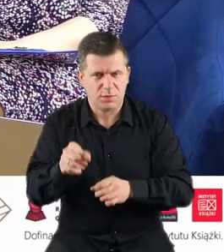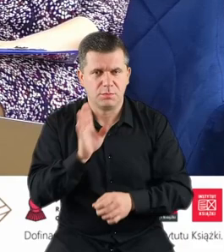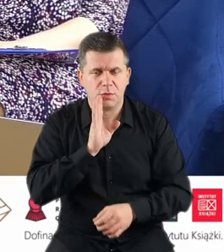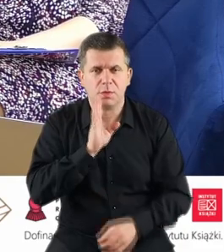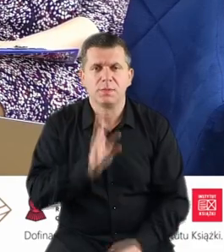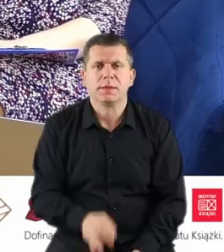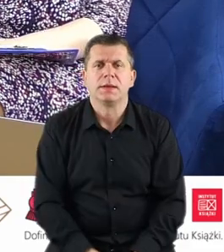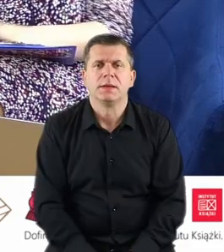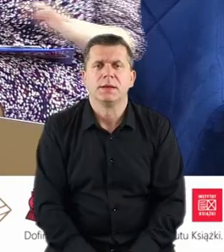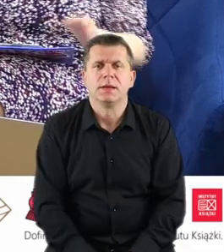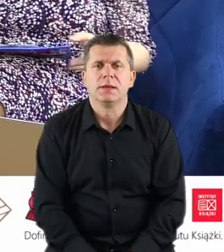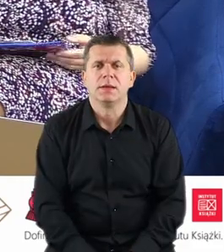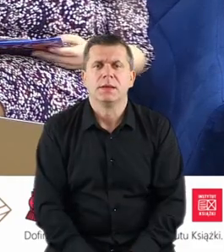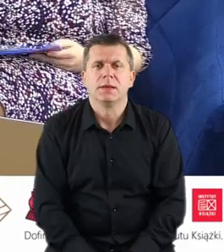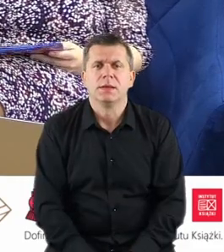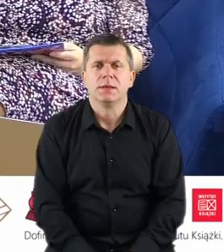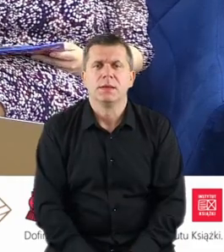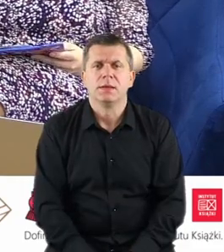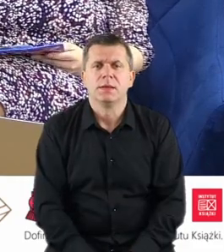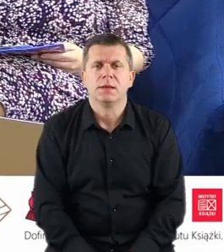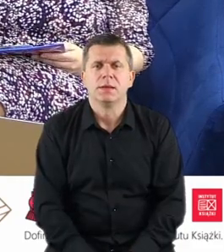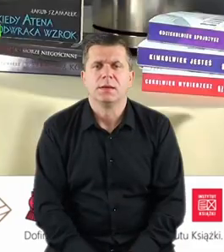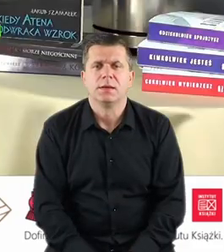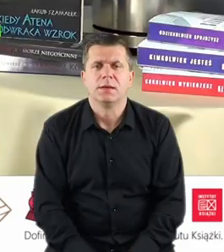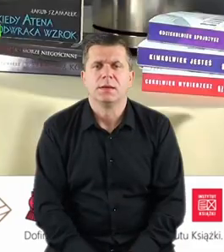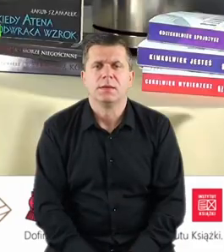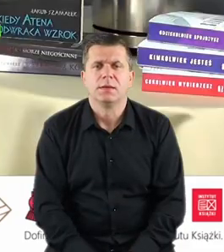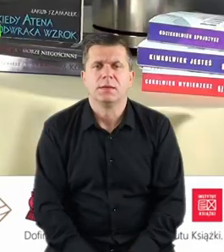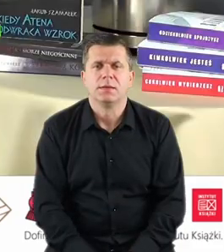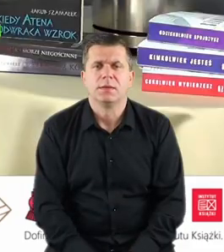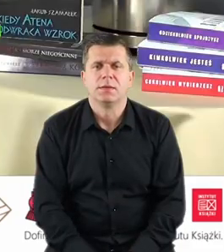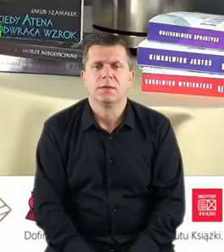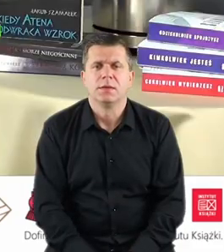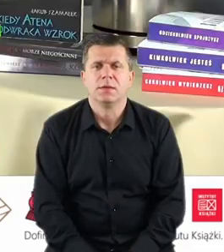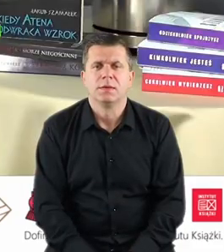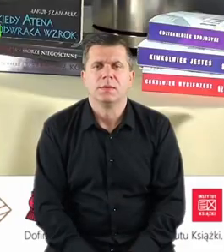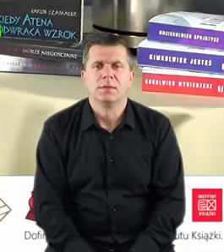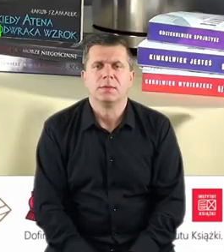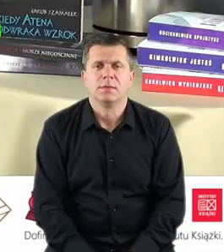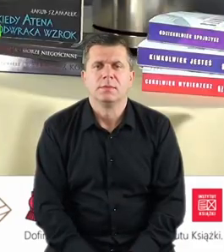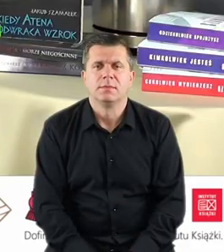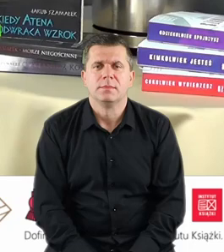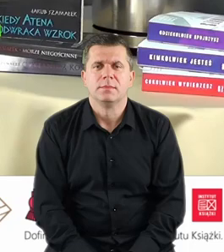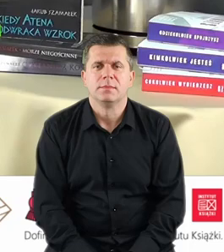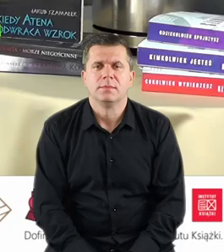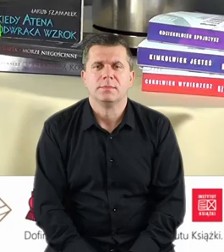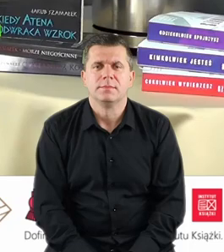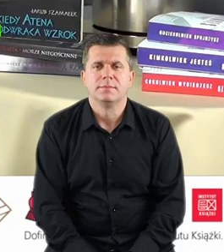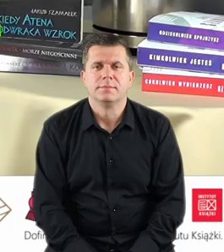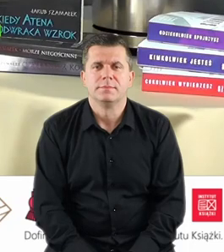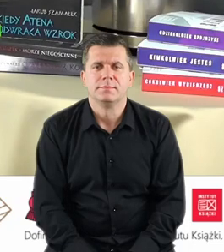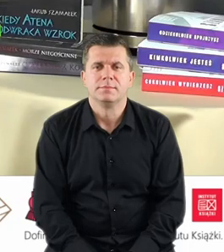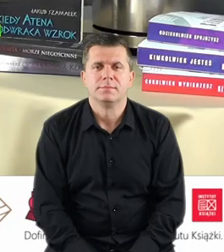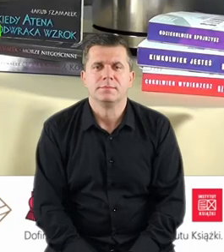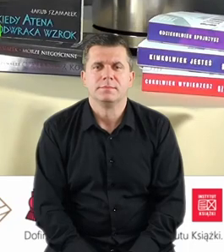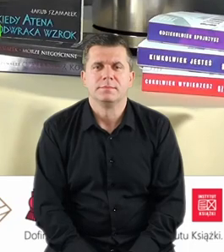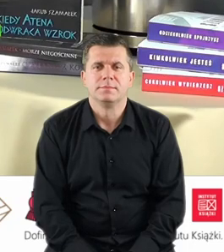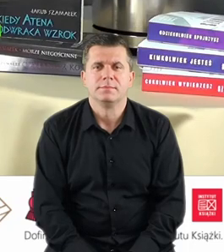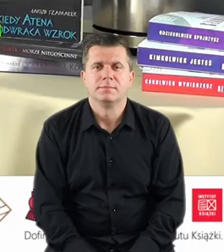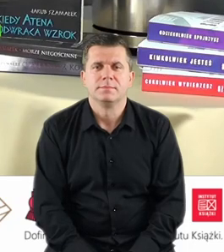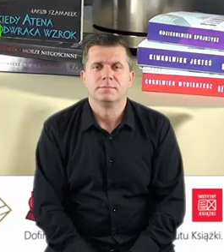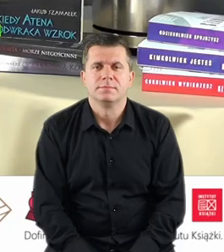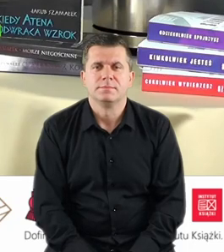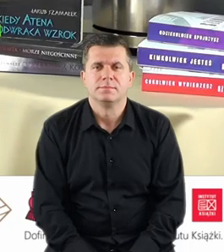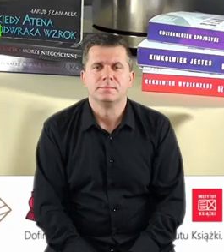zjawisku. Także to ewidentnie, jak właśnie to też jakby pokazuje, że jak dzielimy